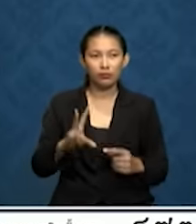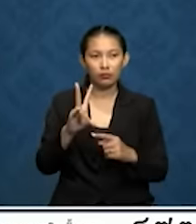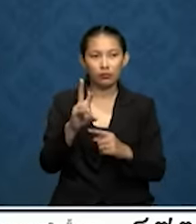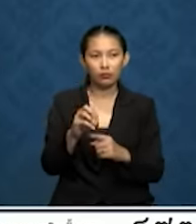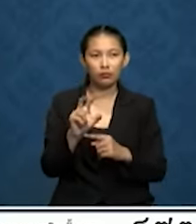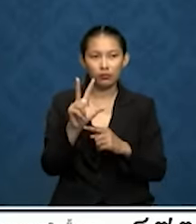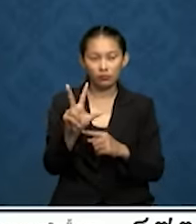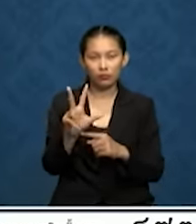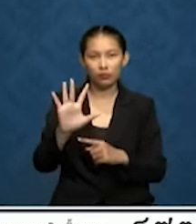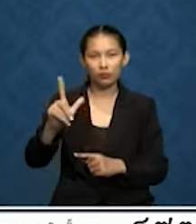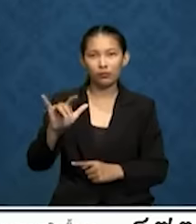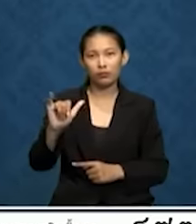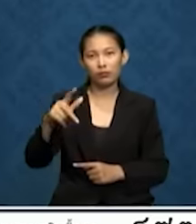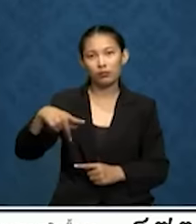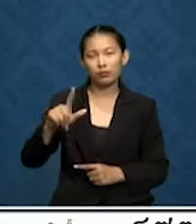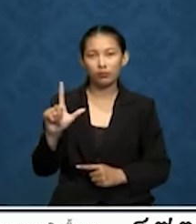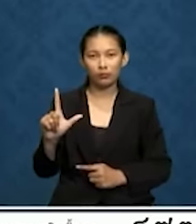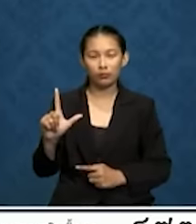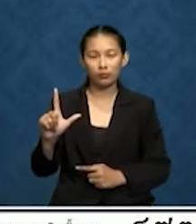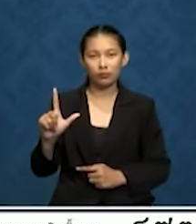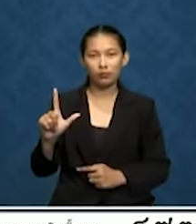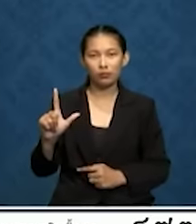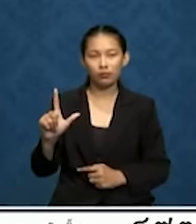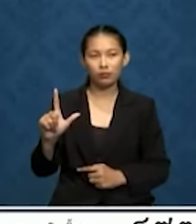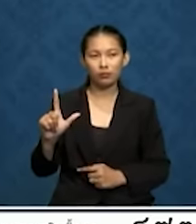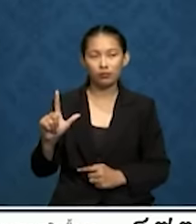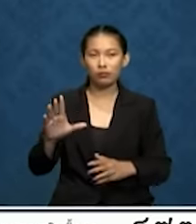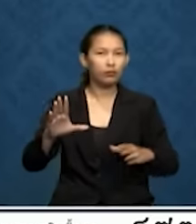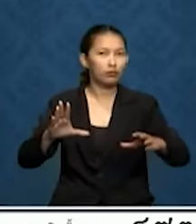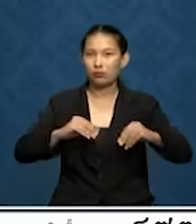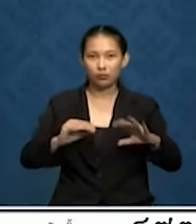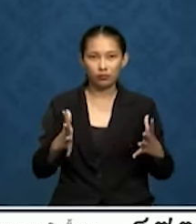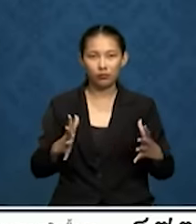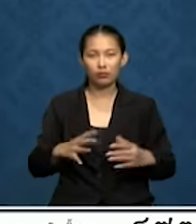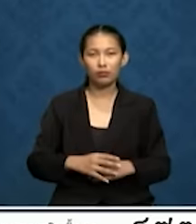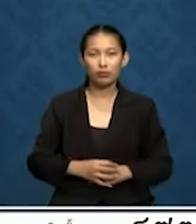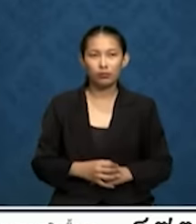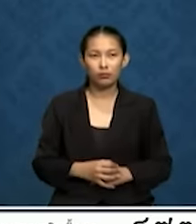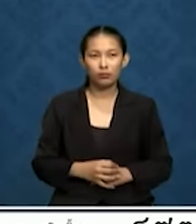73นายชยพลสะท้อนดี ไม่เห็นชอบครับ